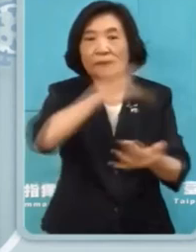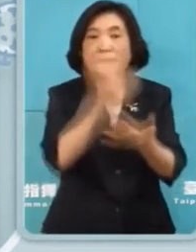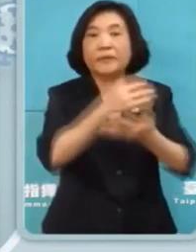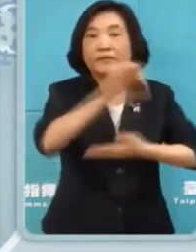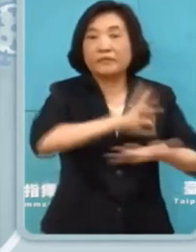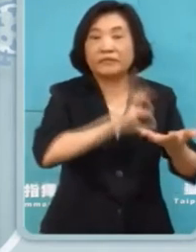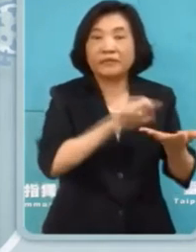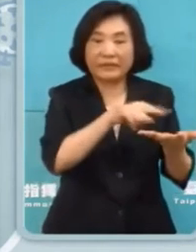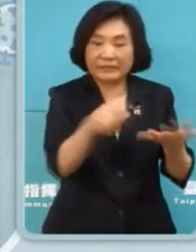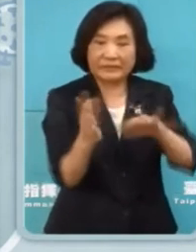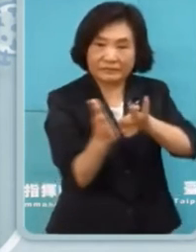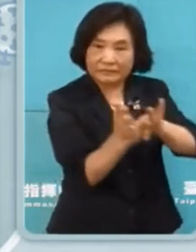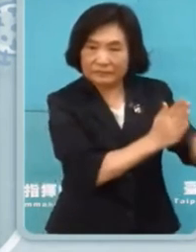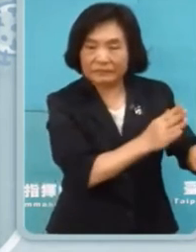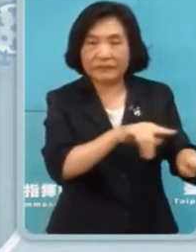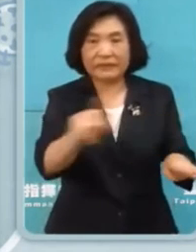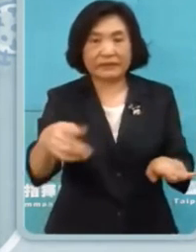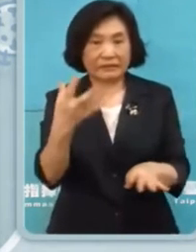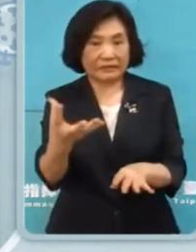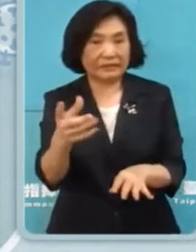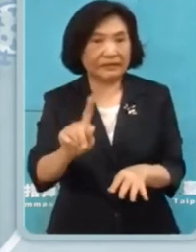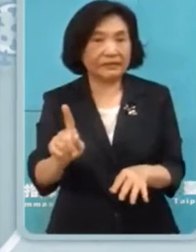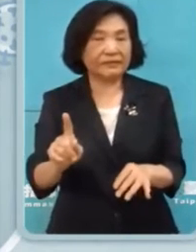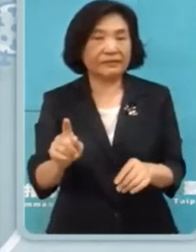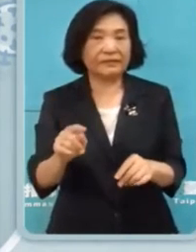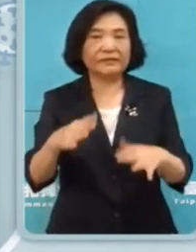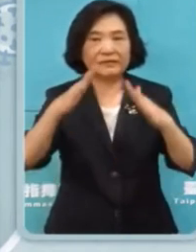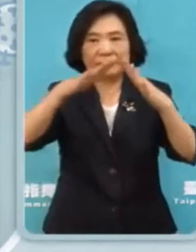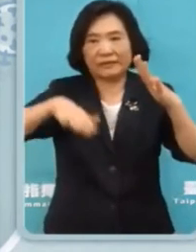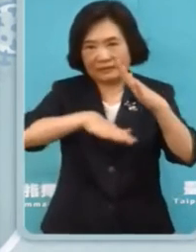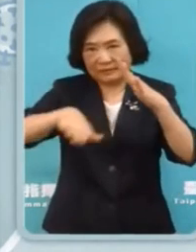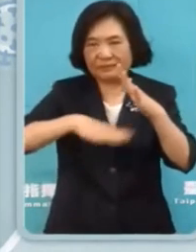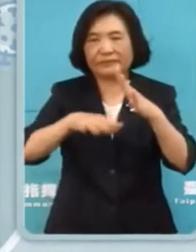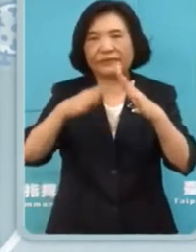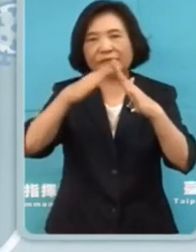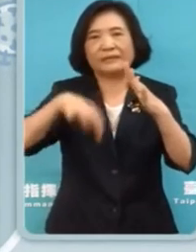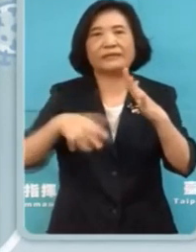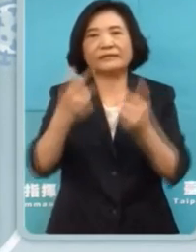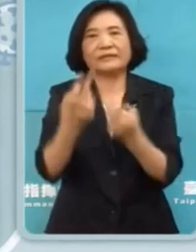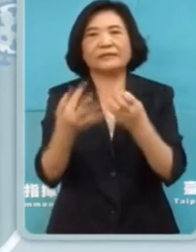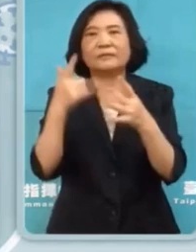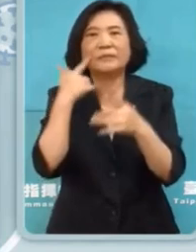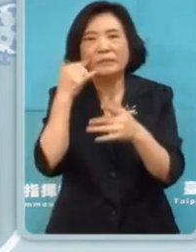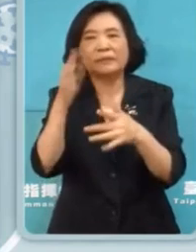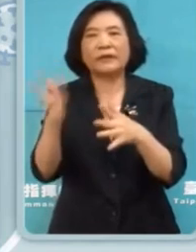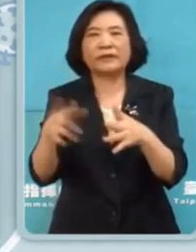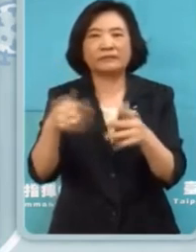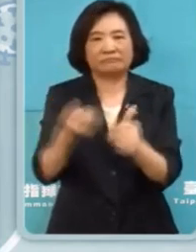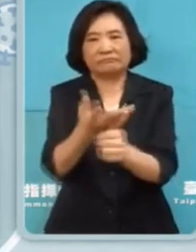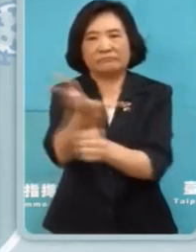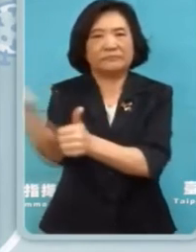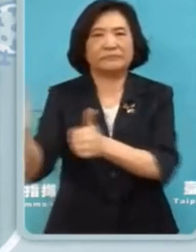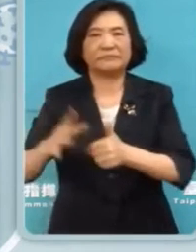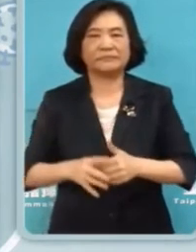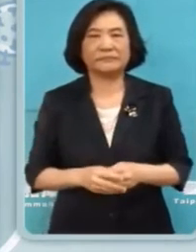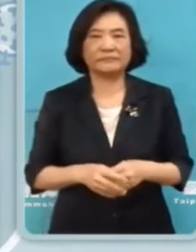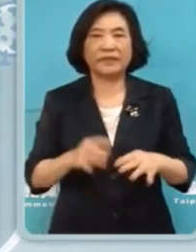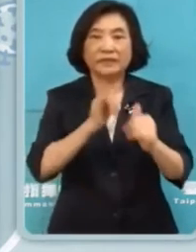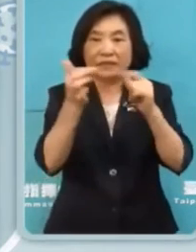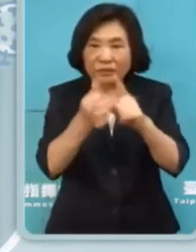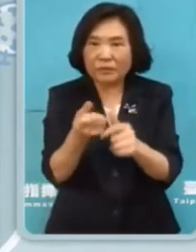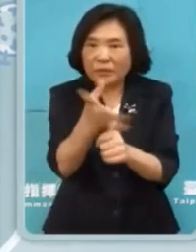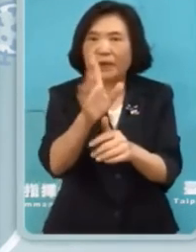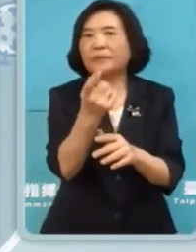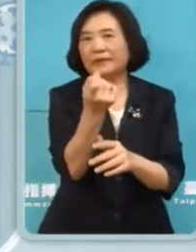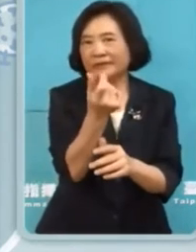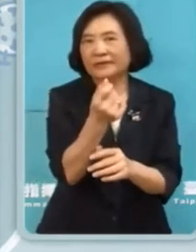的以外，你知道，现在最大问题还是家户感染。事实上在台北市在社区当中感染的不多，